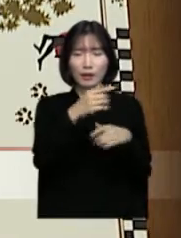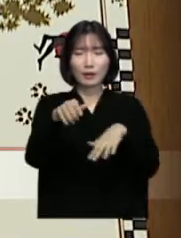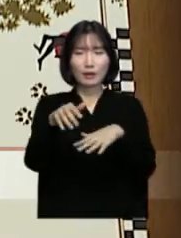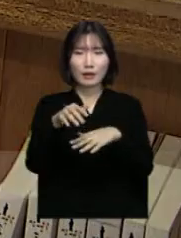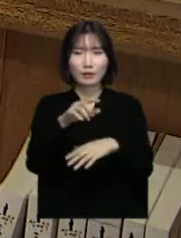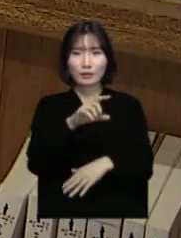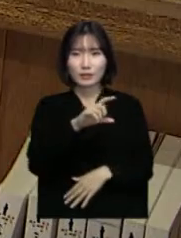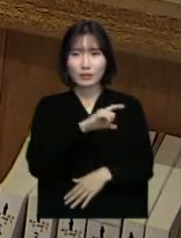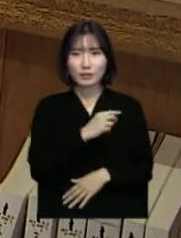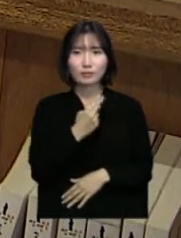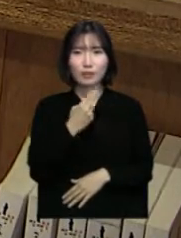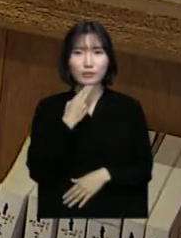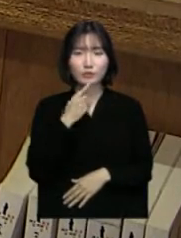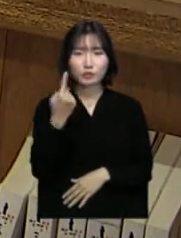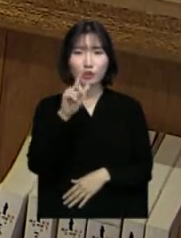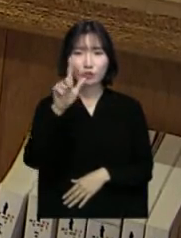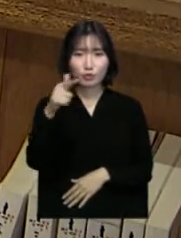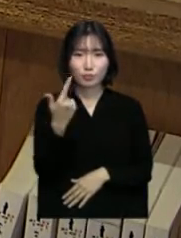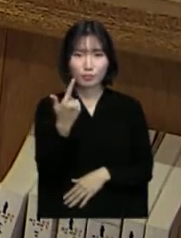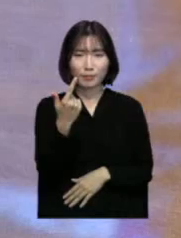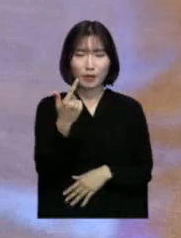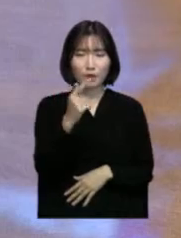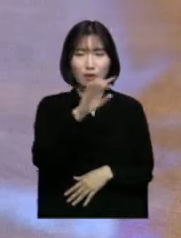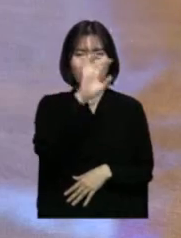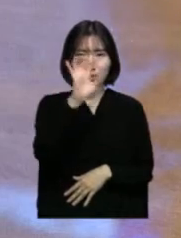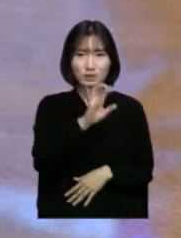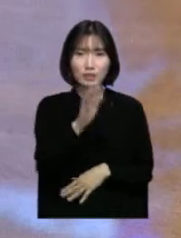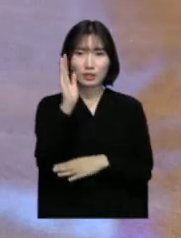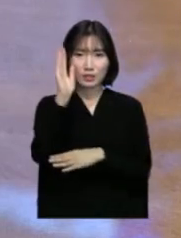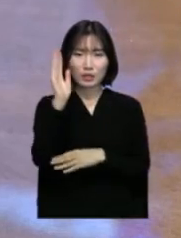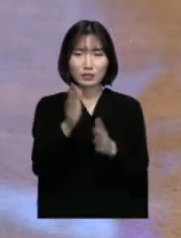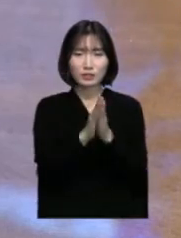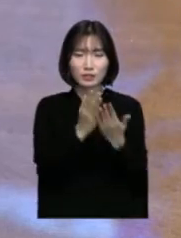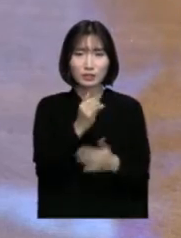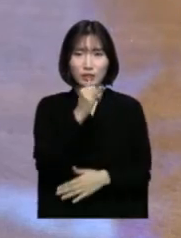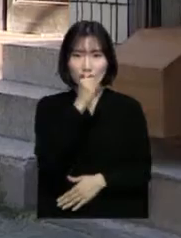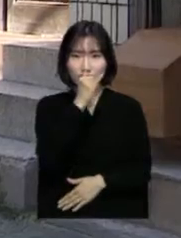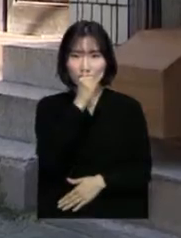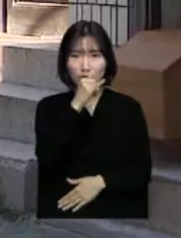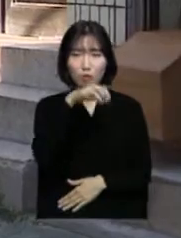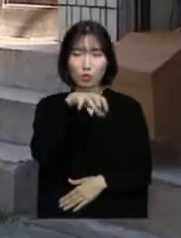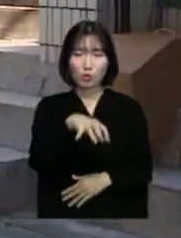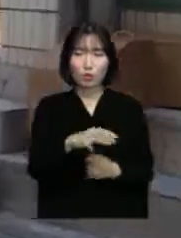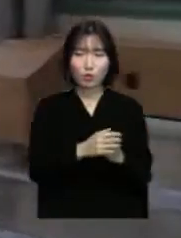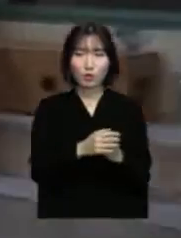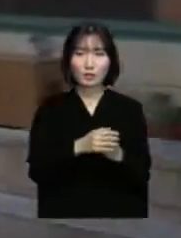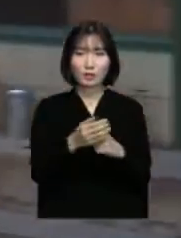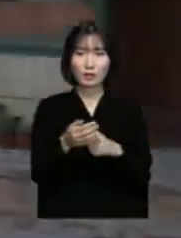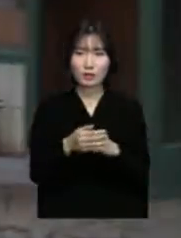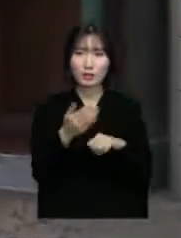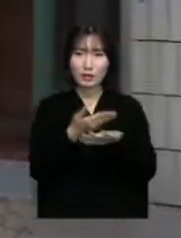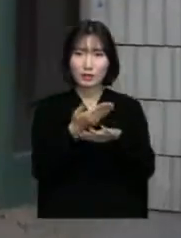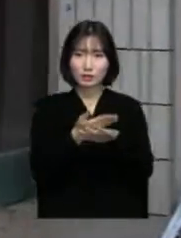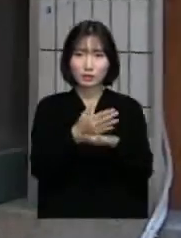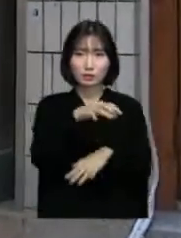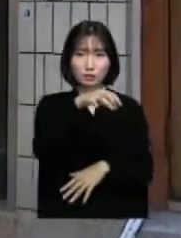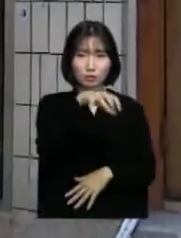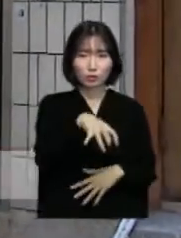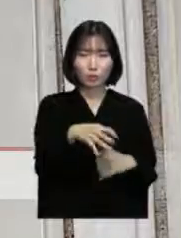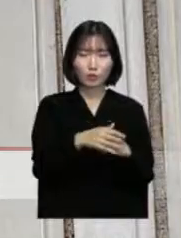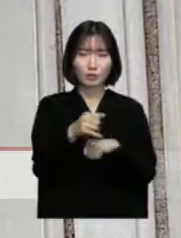권의 추리소설 많이 있는 매니아 들에겐 성지로 불리는 곳입니다 또 다른 작은 서정 이달의 문을 연